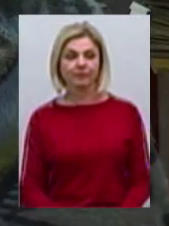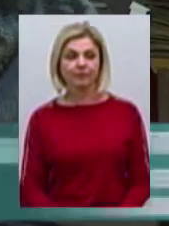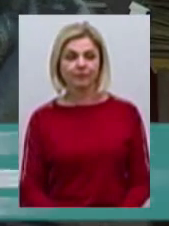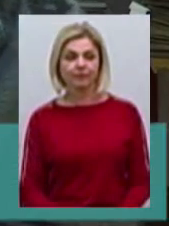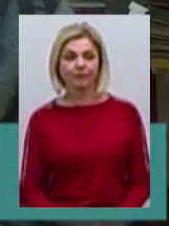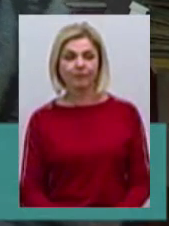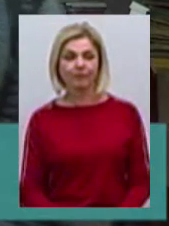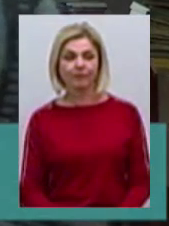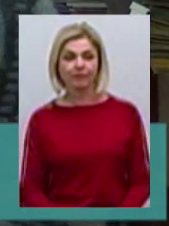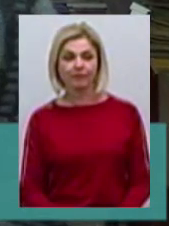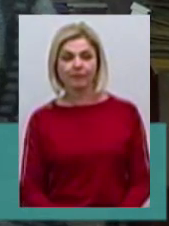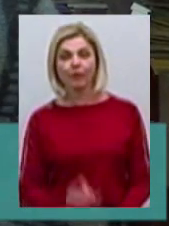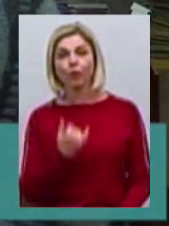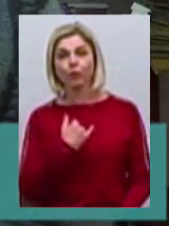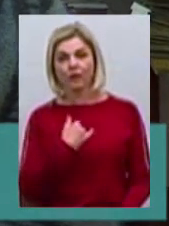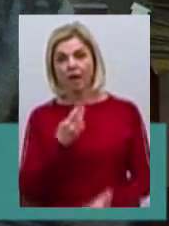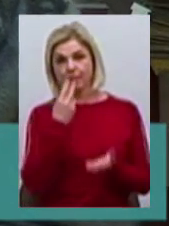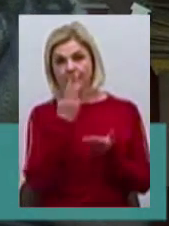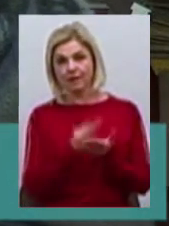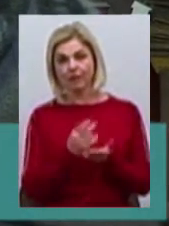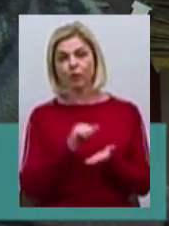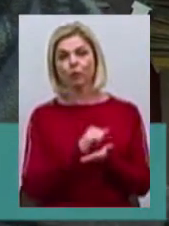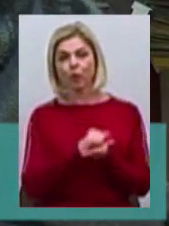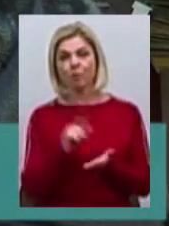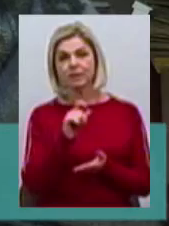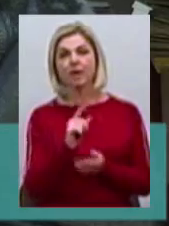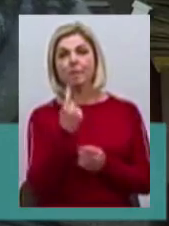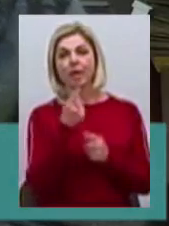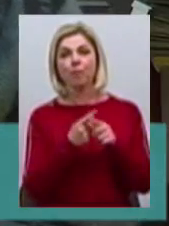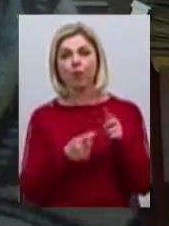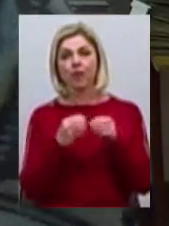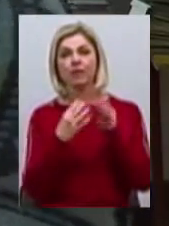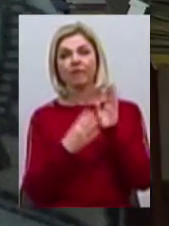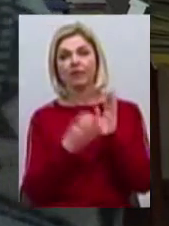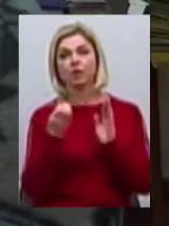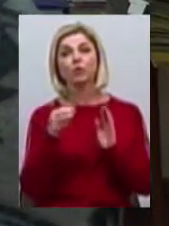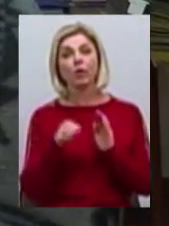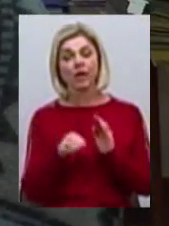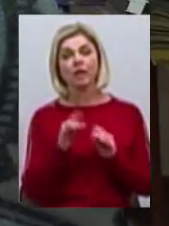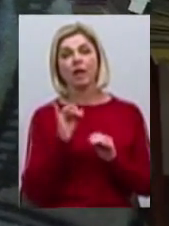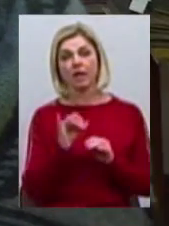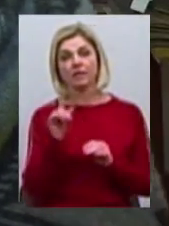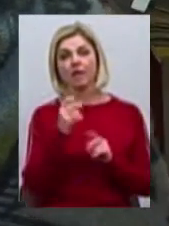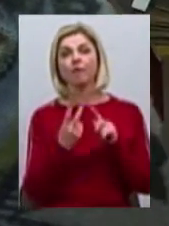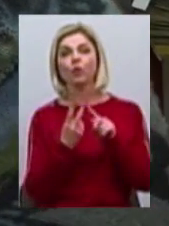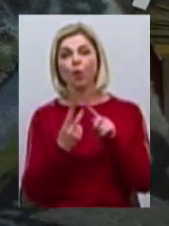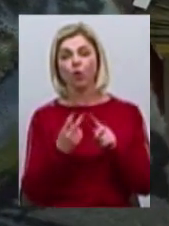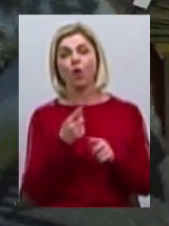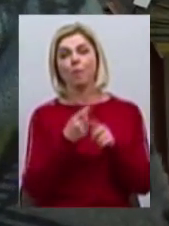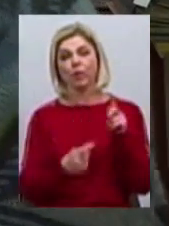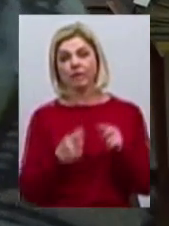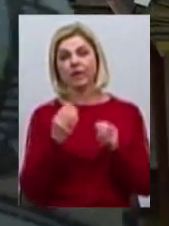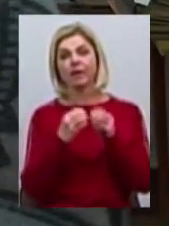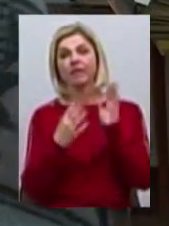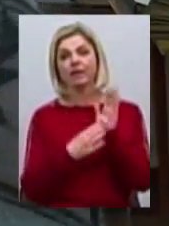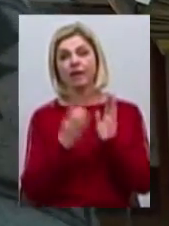У нас представлені документи за першу половину 19 століття, безумовно, за другу половину 19 століття.